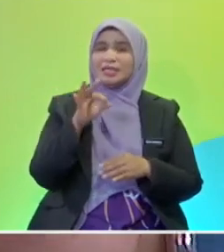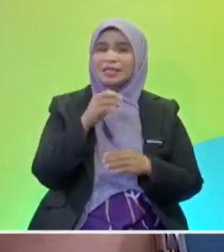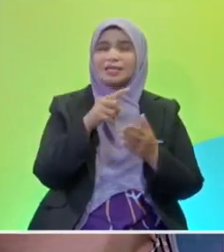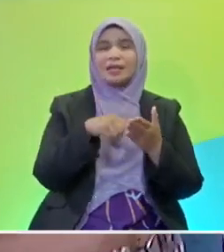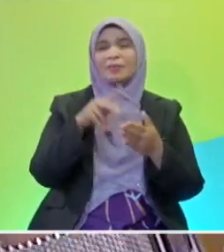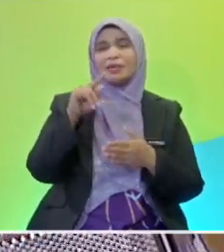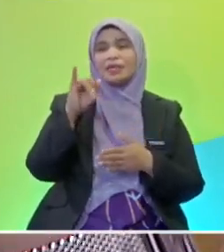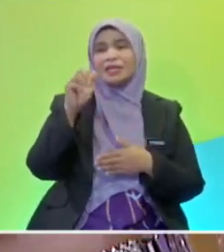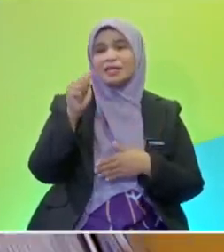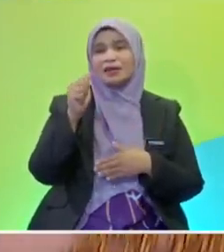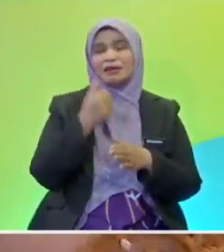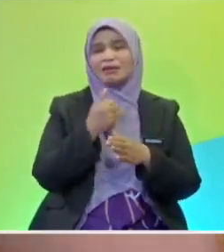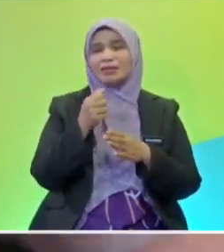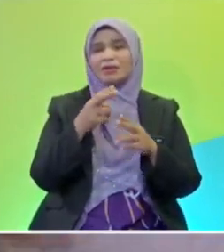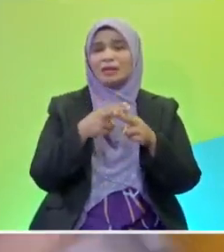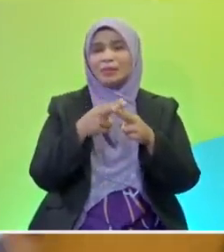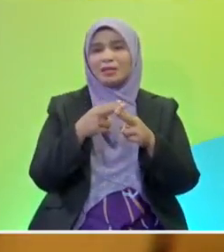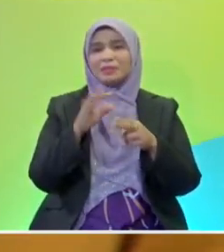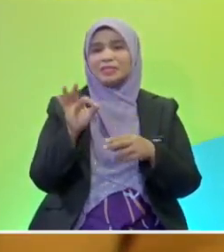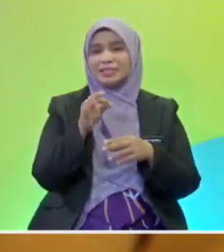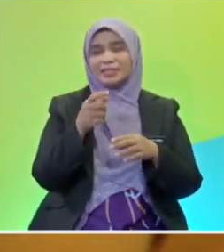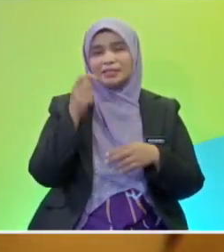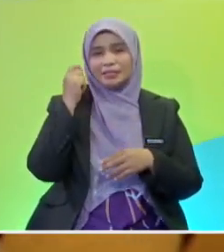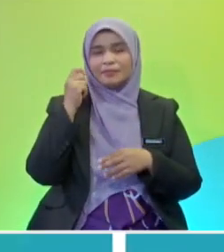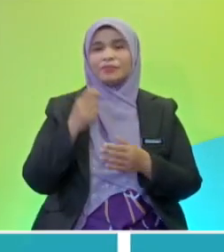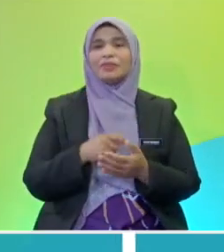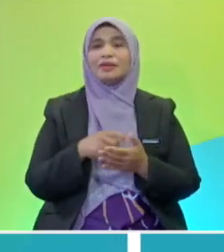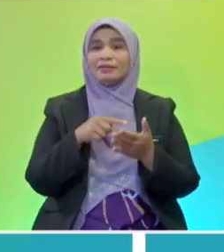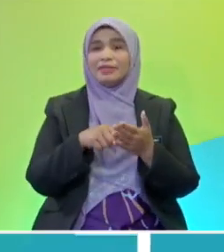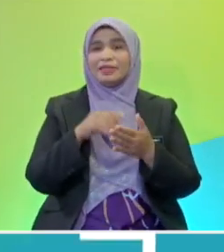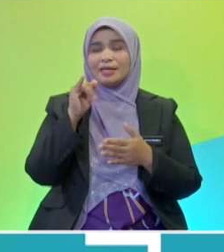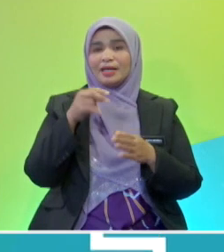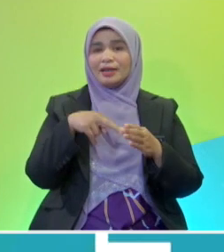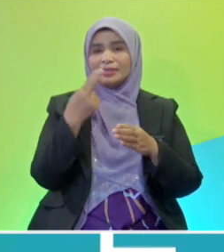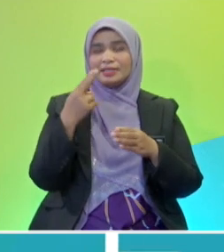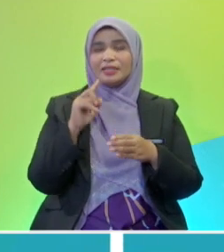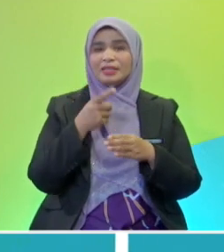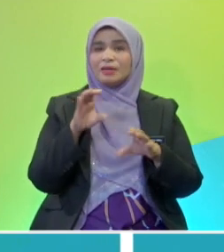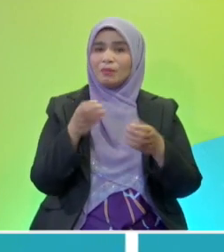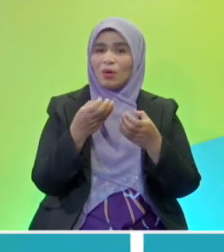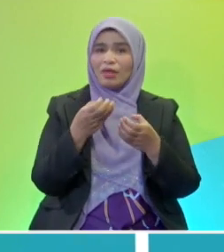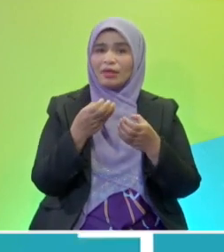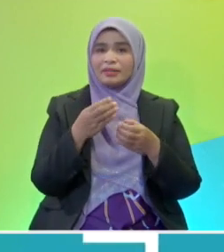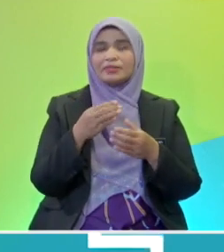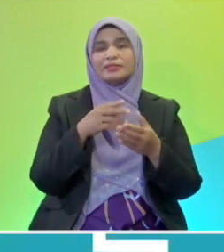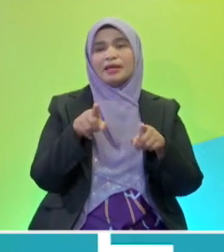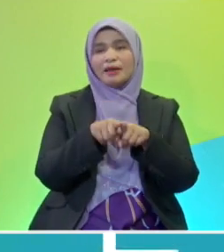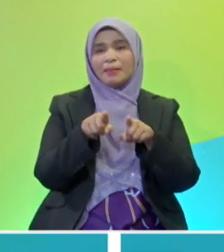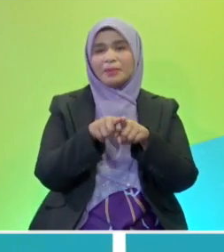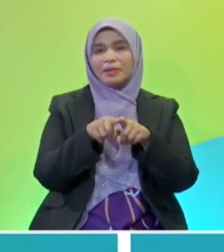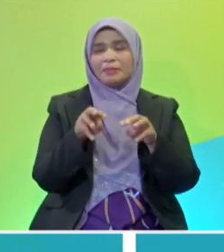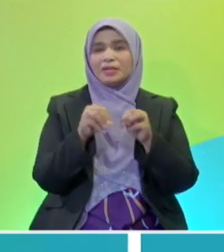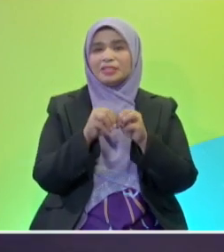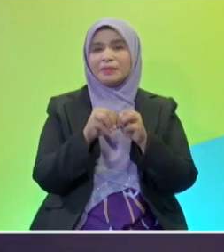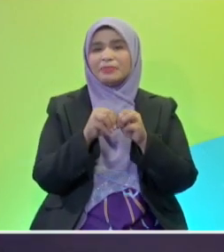Kia A jadi Inilah hasilnya kita buat fabrik a bercorak Tengah fabrik polos di bahagian tepi sama macam lakaran